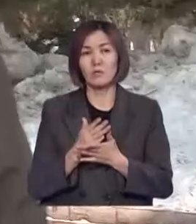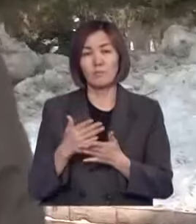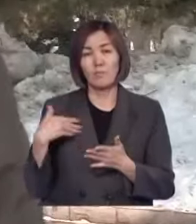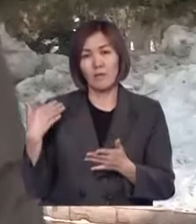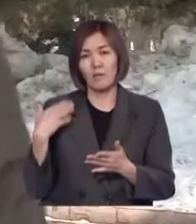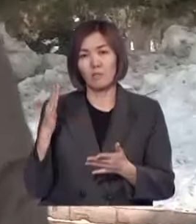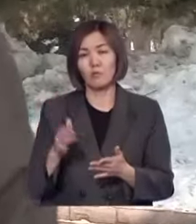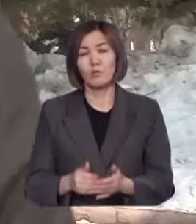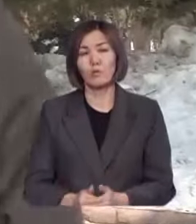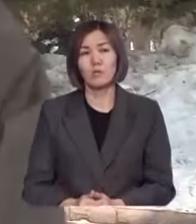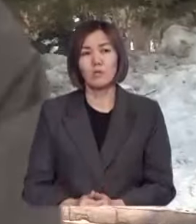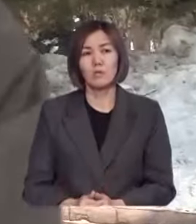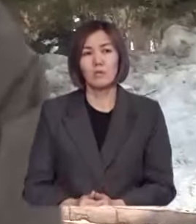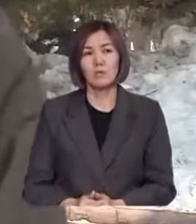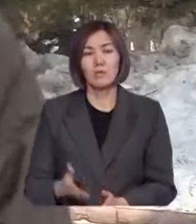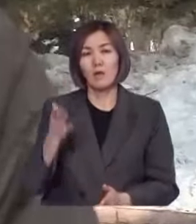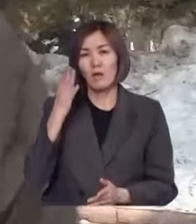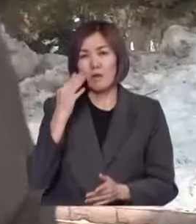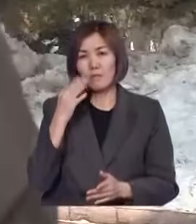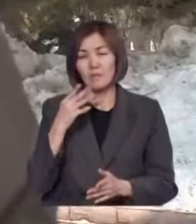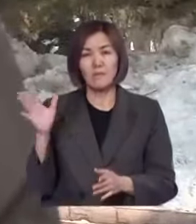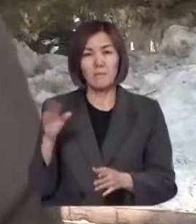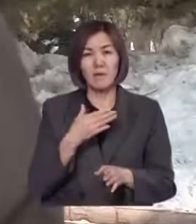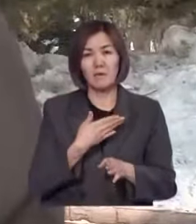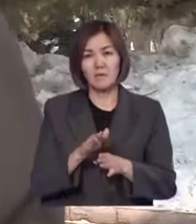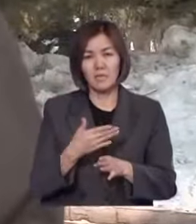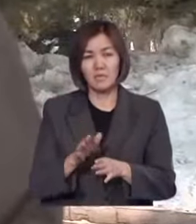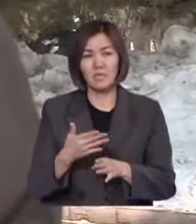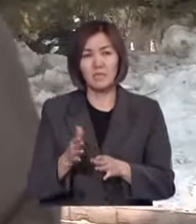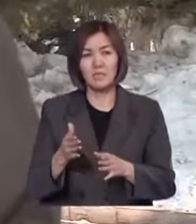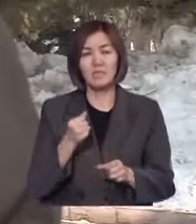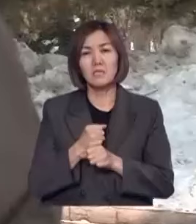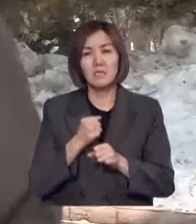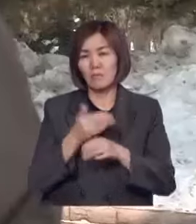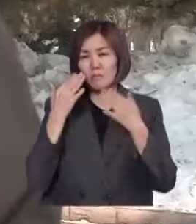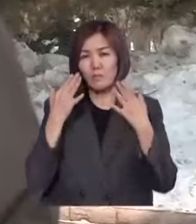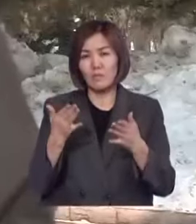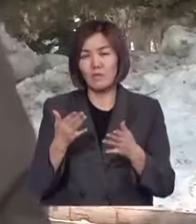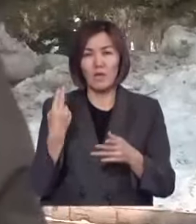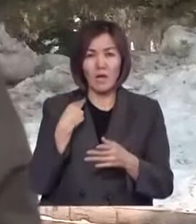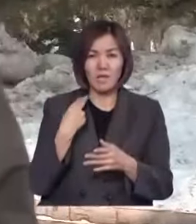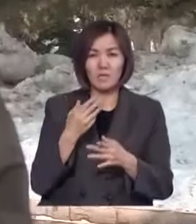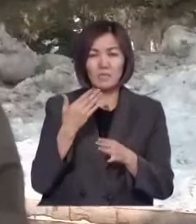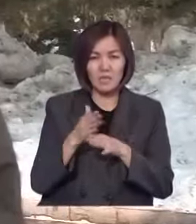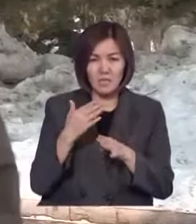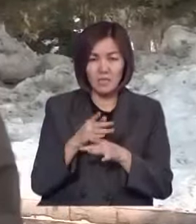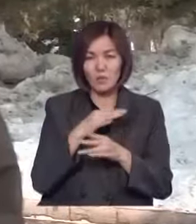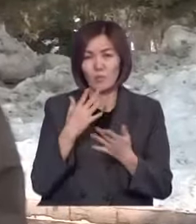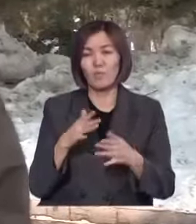болды. Алматыда тапқан шенге шоқ, бәрі кредитке ұрынып, ойқыстар не істерін білмейіп, естер ауысып барады